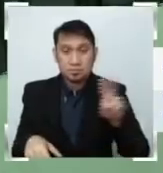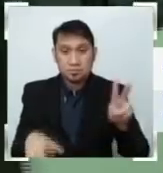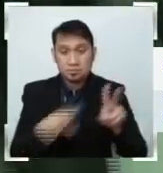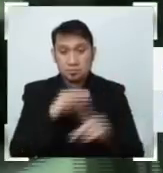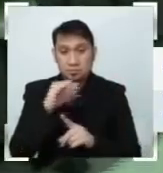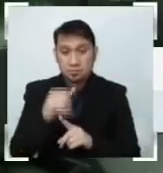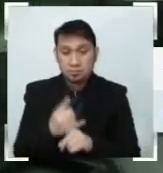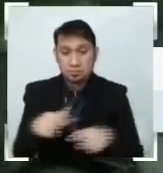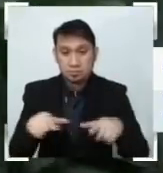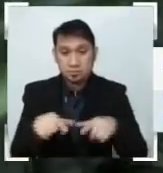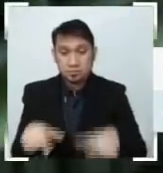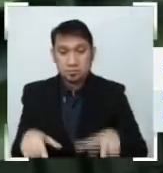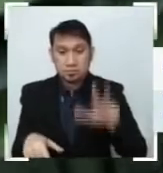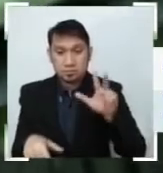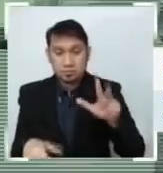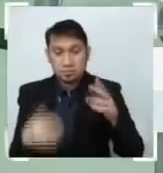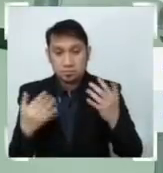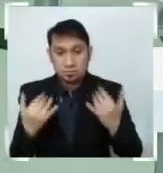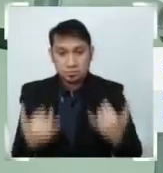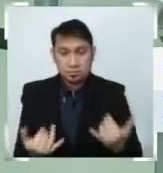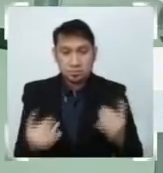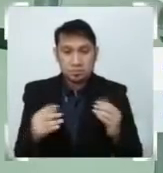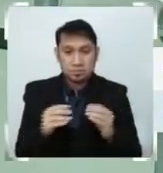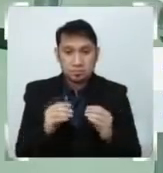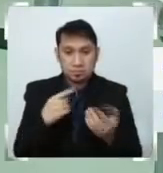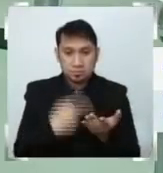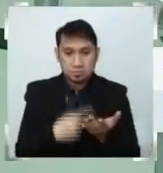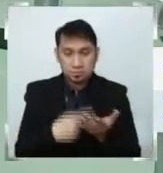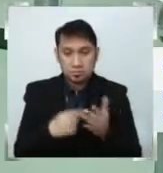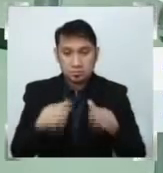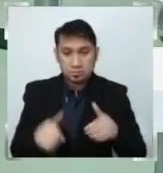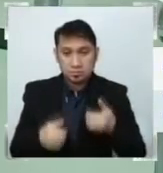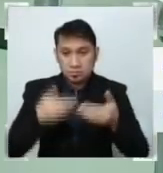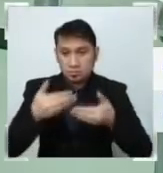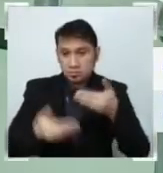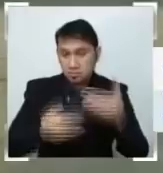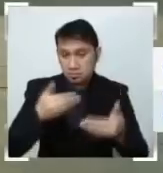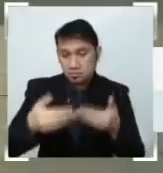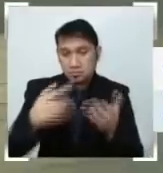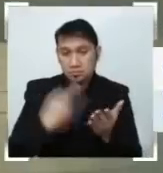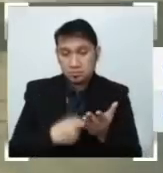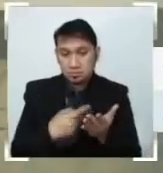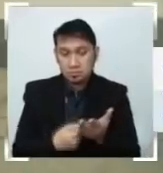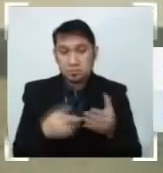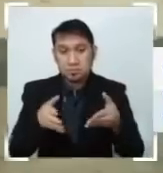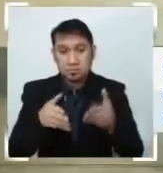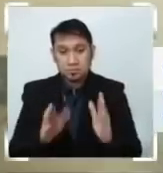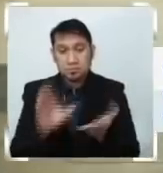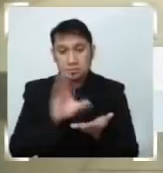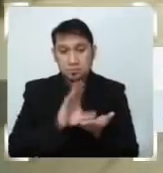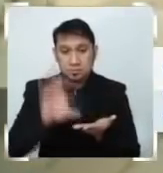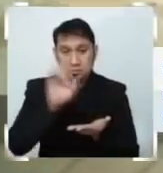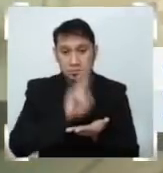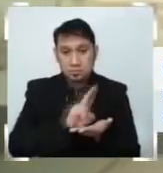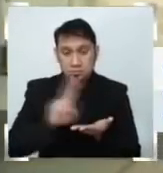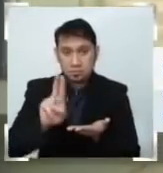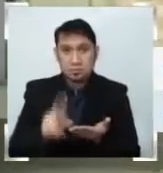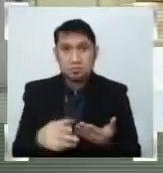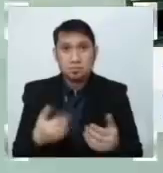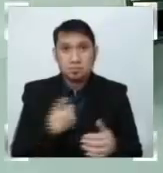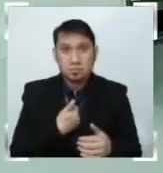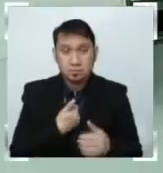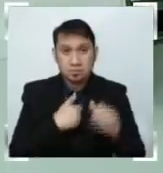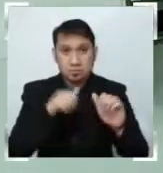araw, pinag-usapan ang pagpapabilis pa ng proseso para payagan ng mas maraming mga universidad at kolehiyo sa pamamagitan ng self-assessment at iba pang